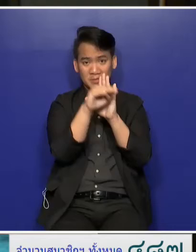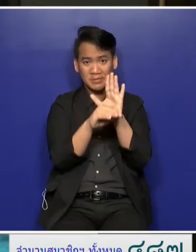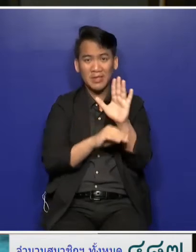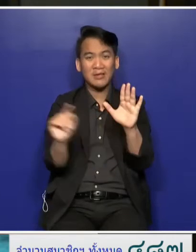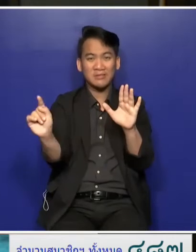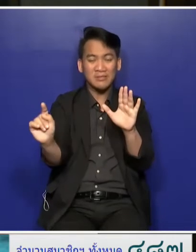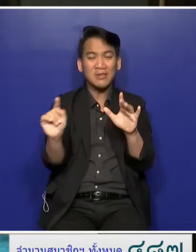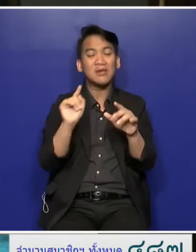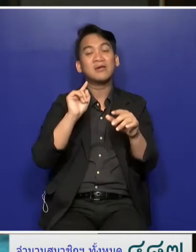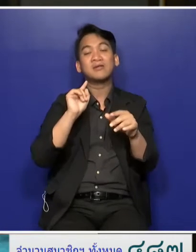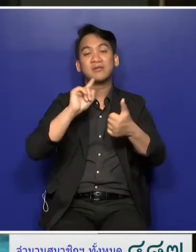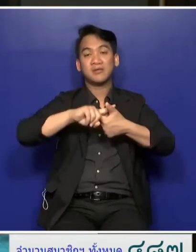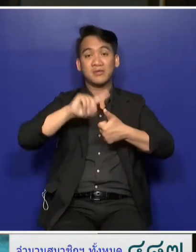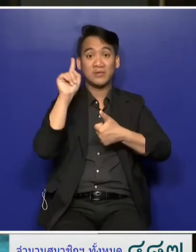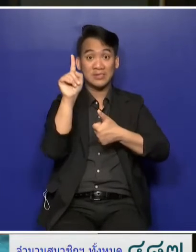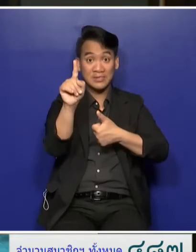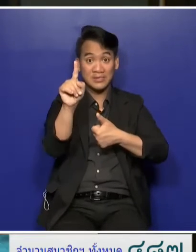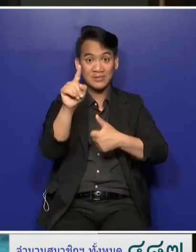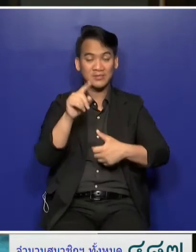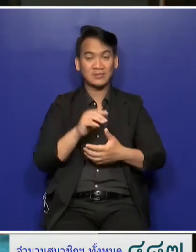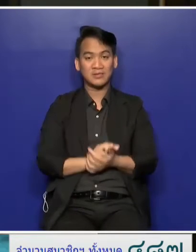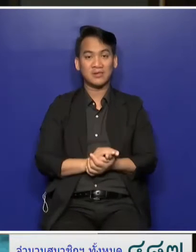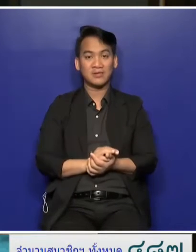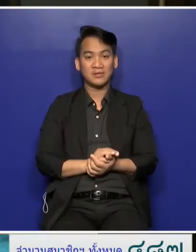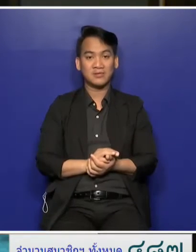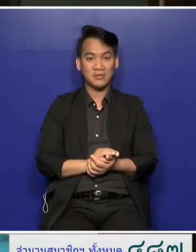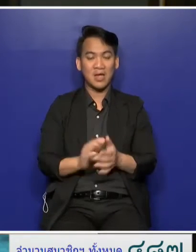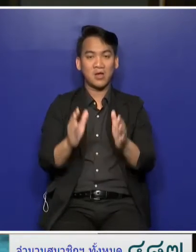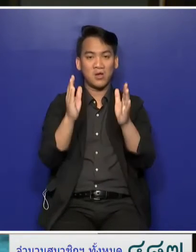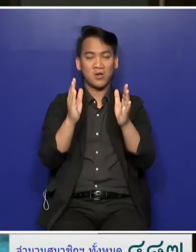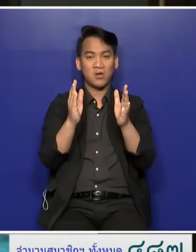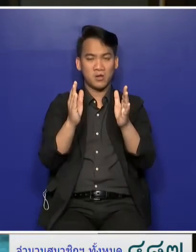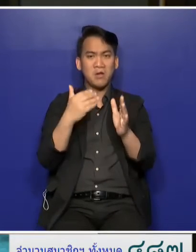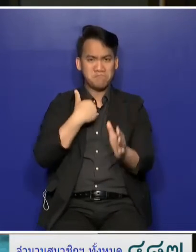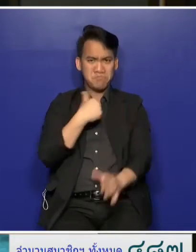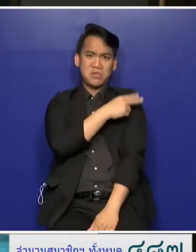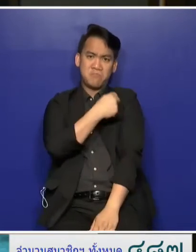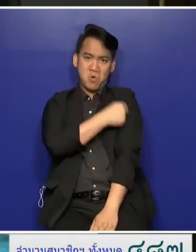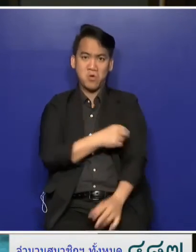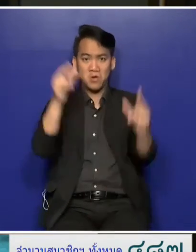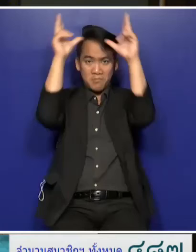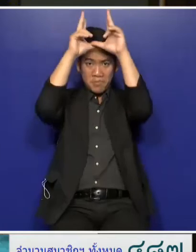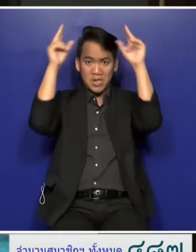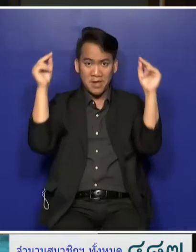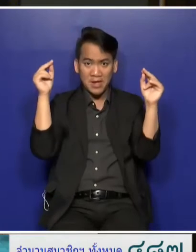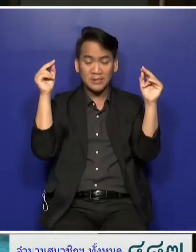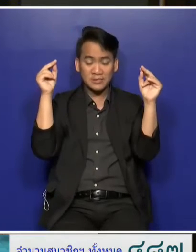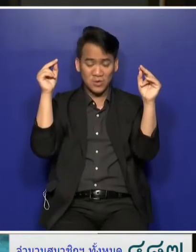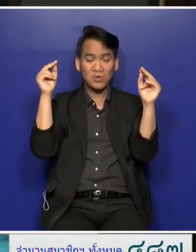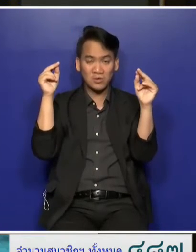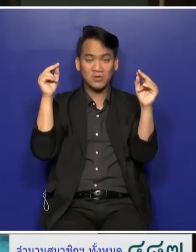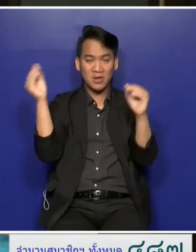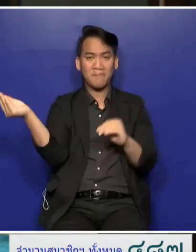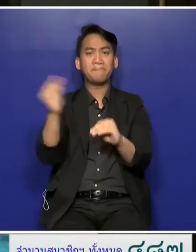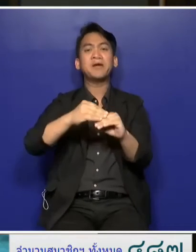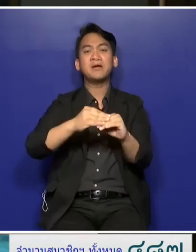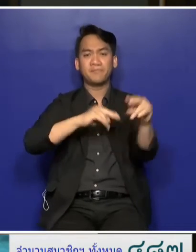ว